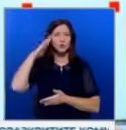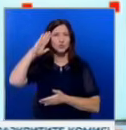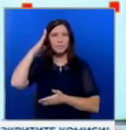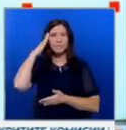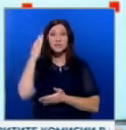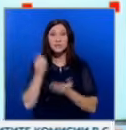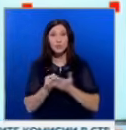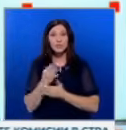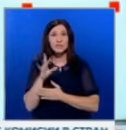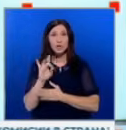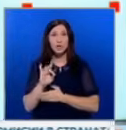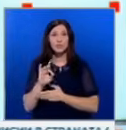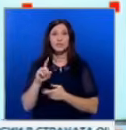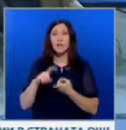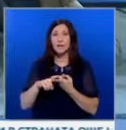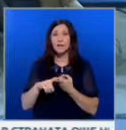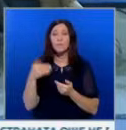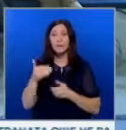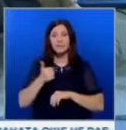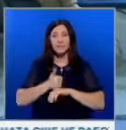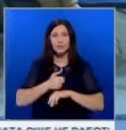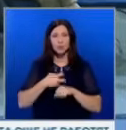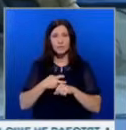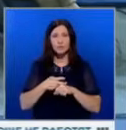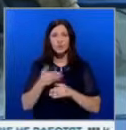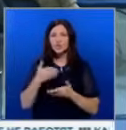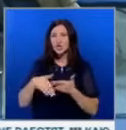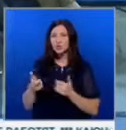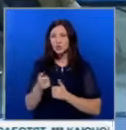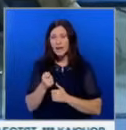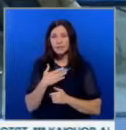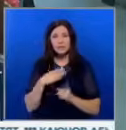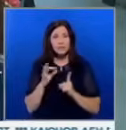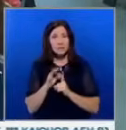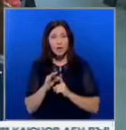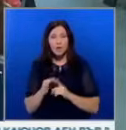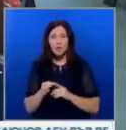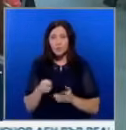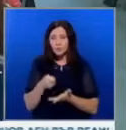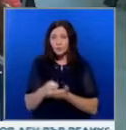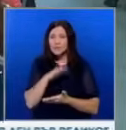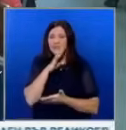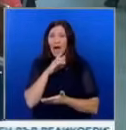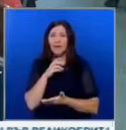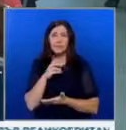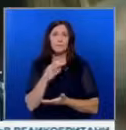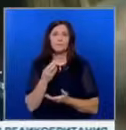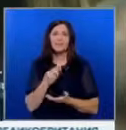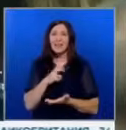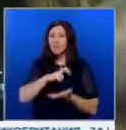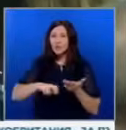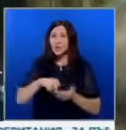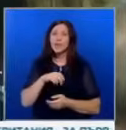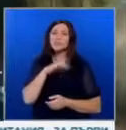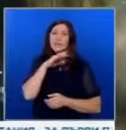Росен Карадимов пред директори на болници. Част от заемите целят да покрият стари задължения на държавните общински болници, като